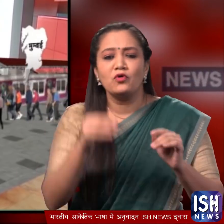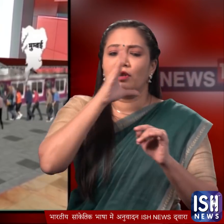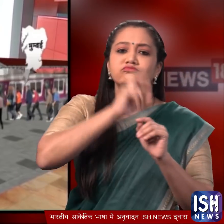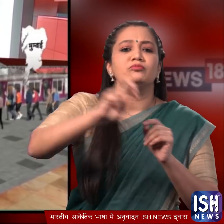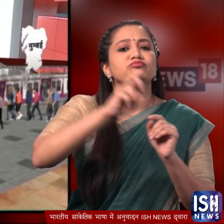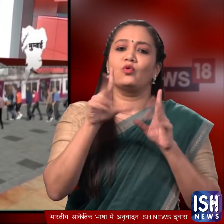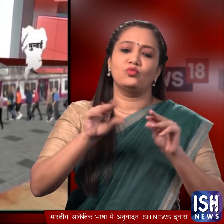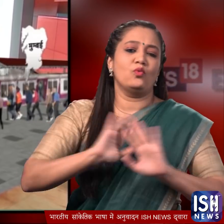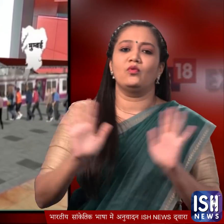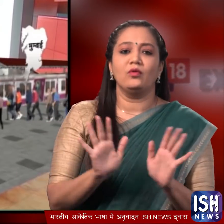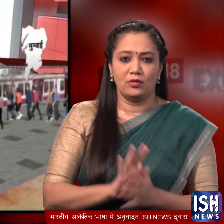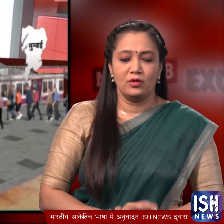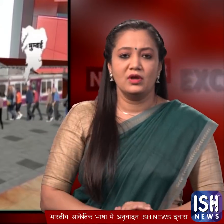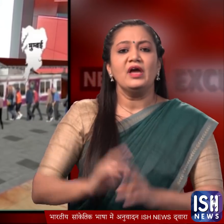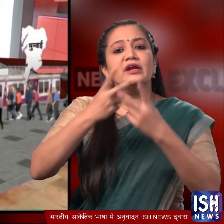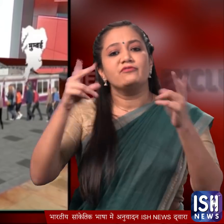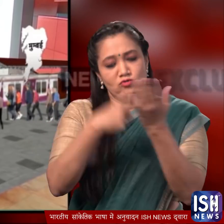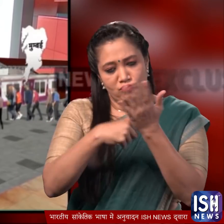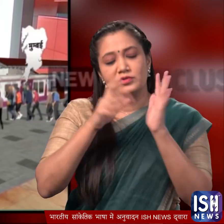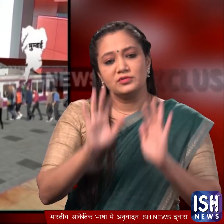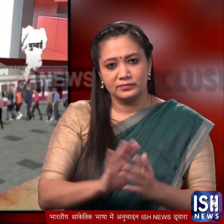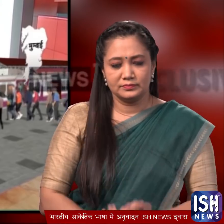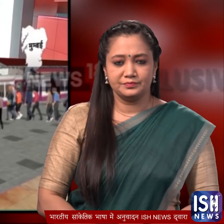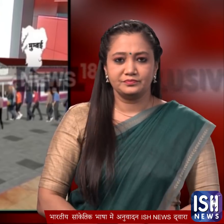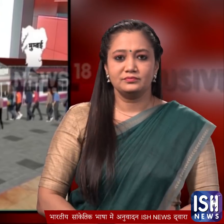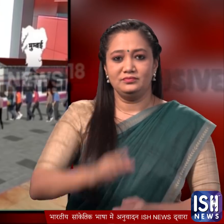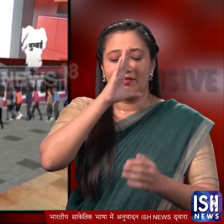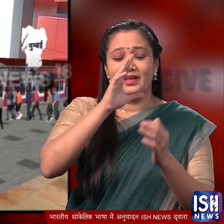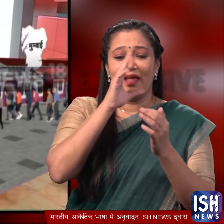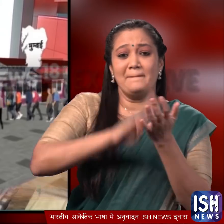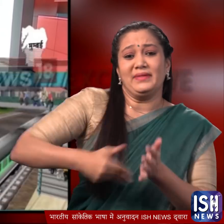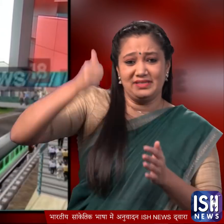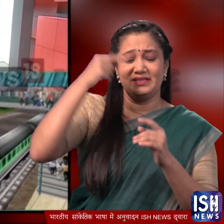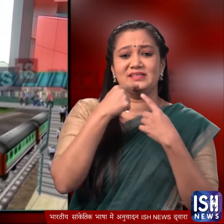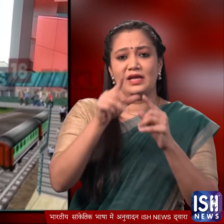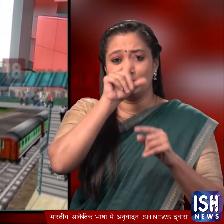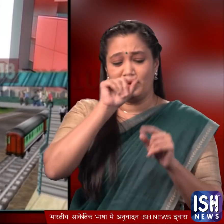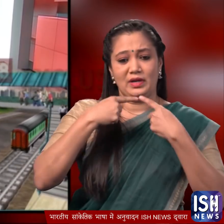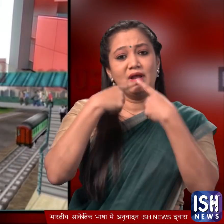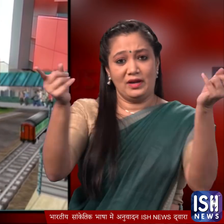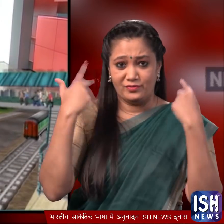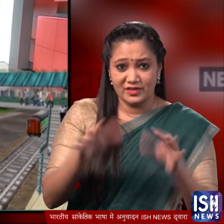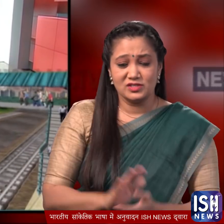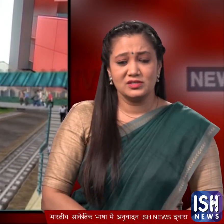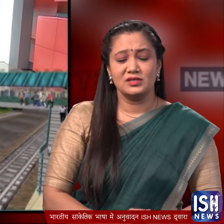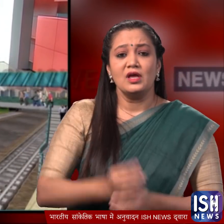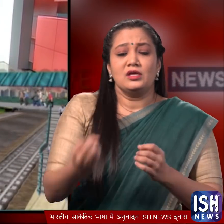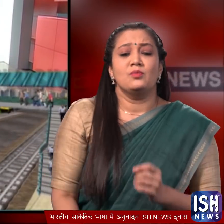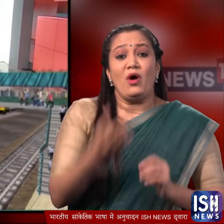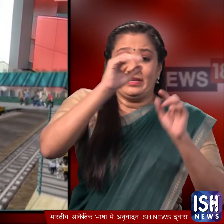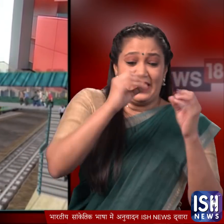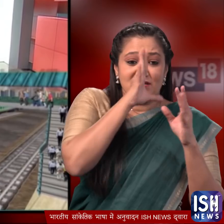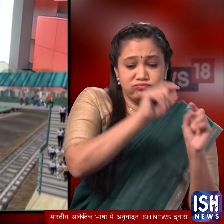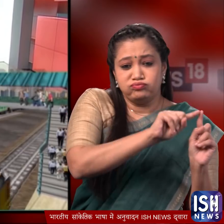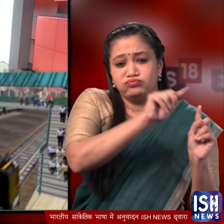किसी भी वक्त आम लोगों को लोकल ट्रेनों में सफर करने की इजाजत नहीं मिलेगी। रेल मंत्री पीयूष गोयल ने ट्वीट के जरिए जानकारी दी कि दिन की पहली